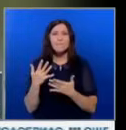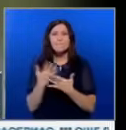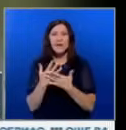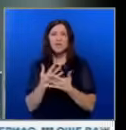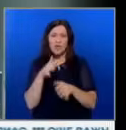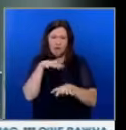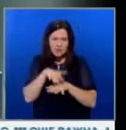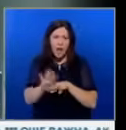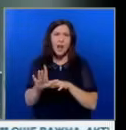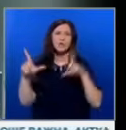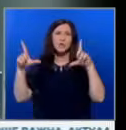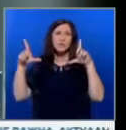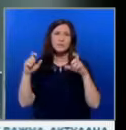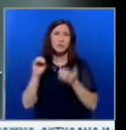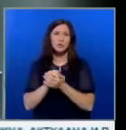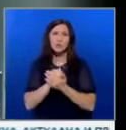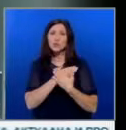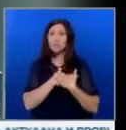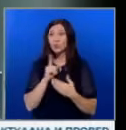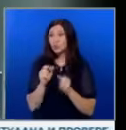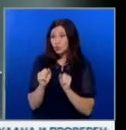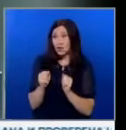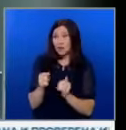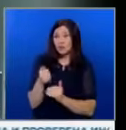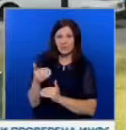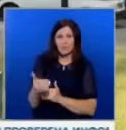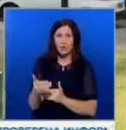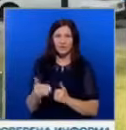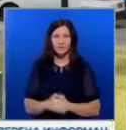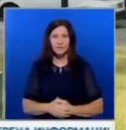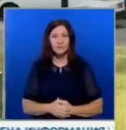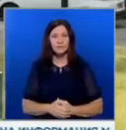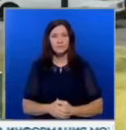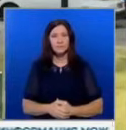заляти от снимки на домашни любимци, които чакат пред тях.